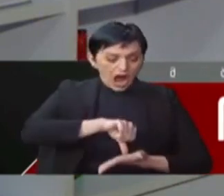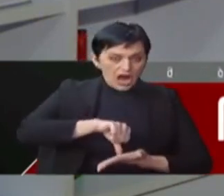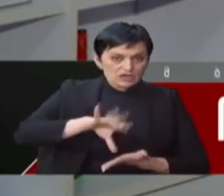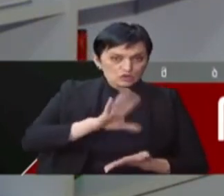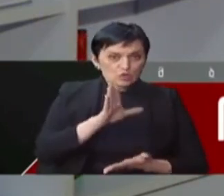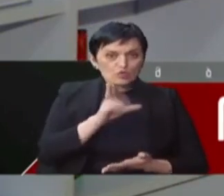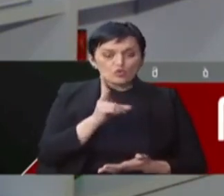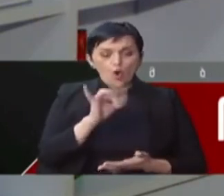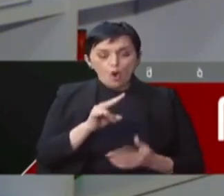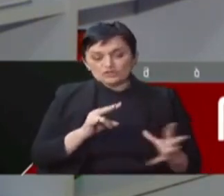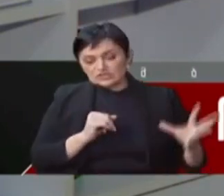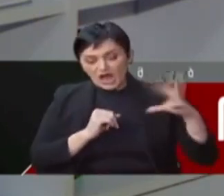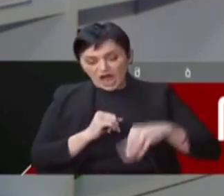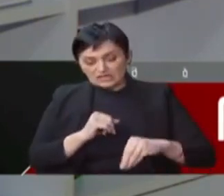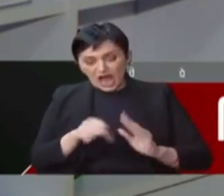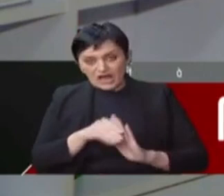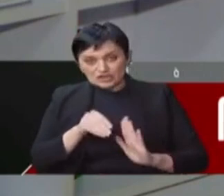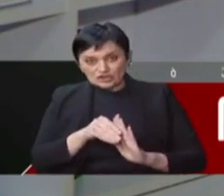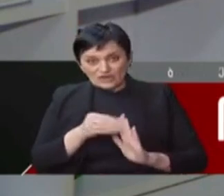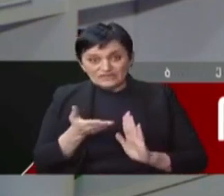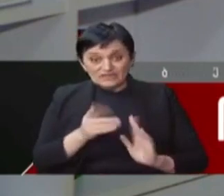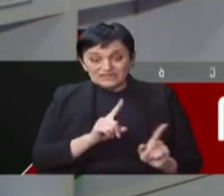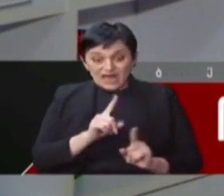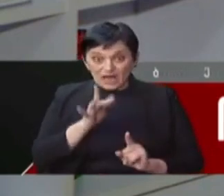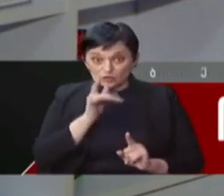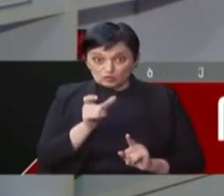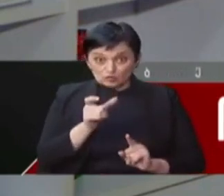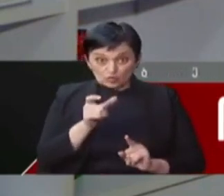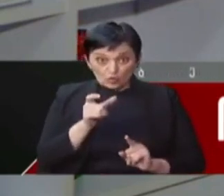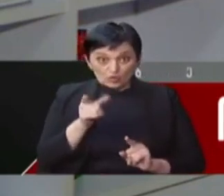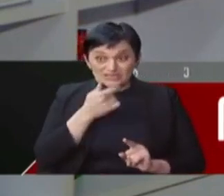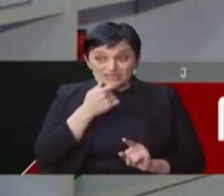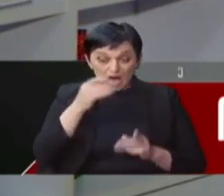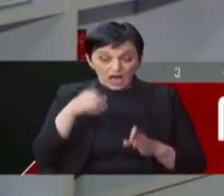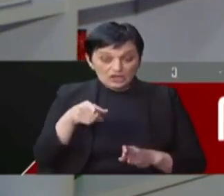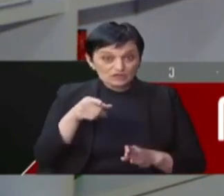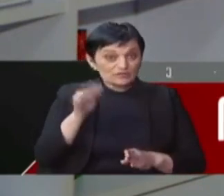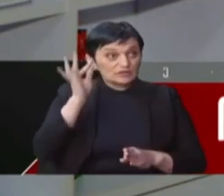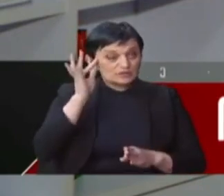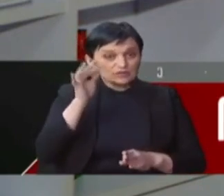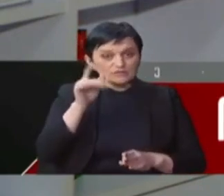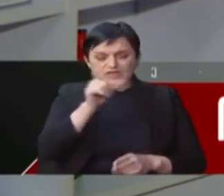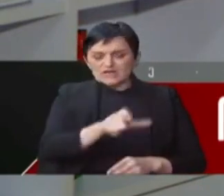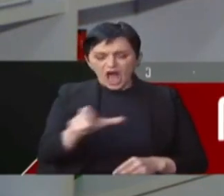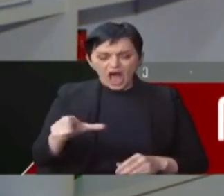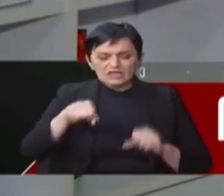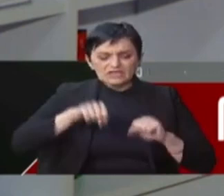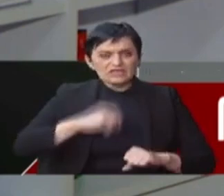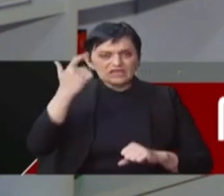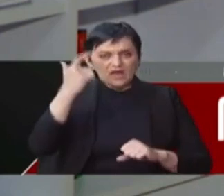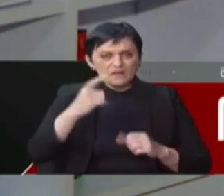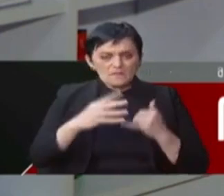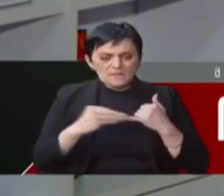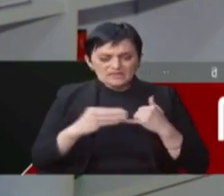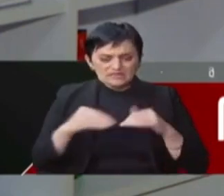ქოცები ჩაერივნენ არჩევნებში, თქვენ რომ მეკითხებოდით, რაღაც მომენტში რომ ეს გაახსენეთ მიხეილ სააკაშვილს, ამ ხალხის ლეგიტიმაცია იქნება მიწასთან